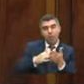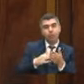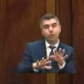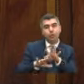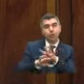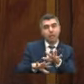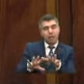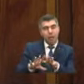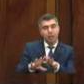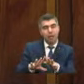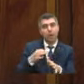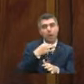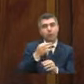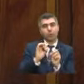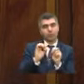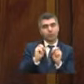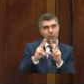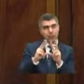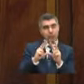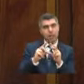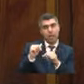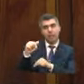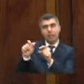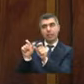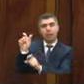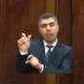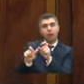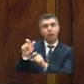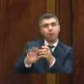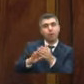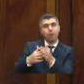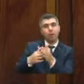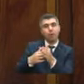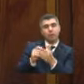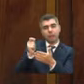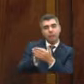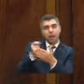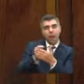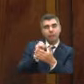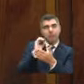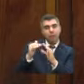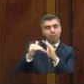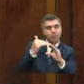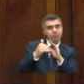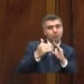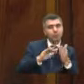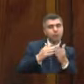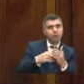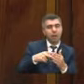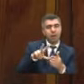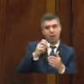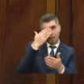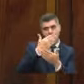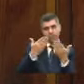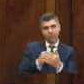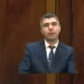الاجتماعي، بالنظر بالخصوص إلى تطلعات واحتياجات المواطنات والمواطنين ومطالبهم المشروعة في هذا